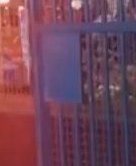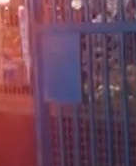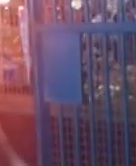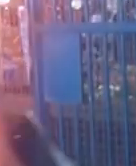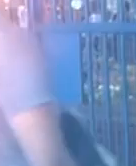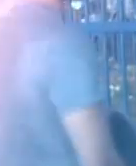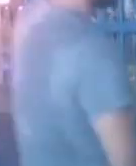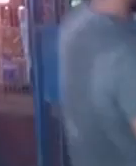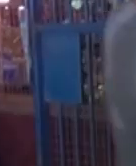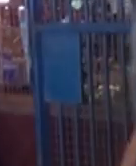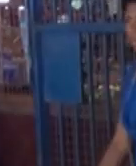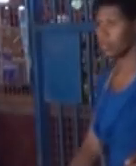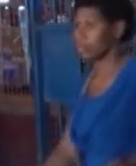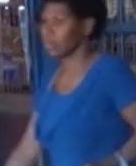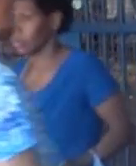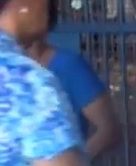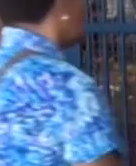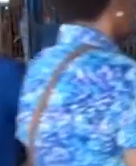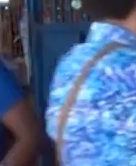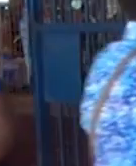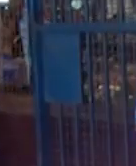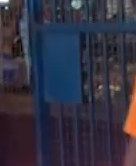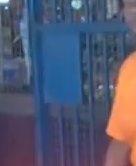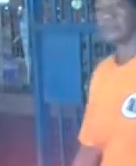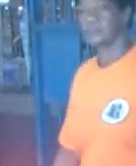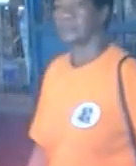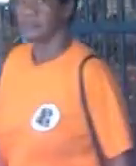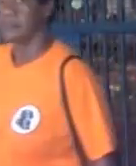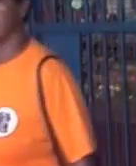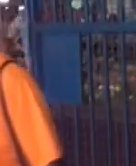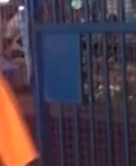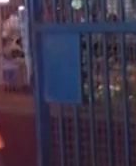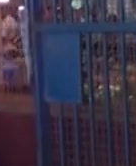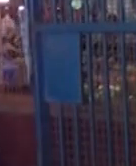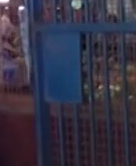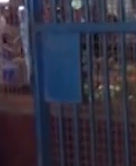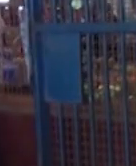कुमार साहब ने नायक है गोंगवा लुगु लटोका रेडियो फीजी 2